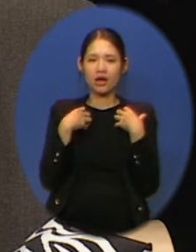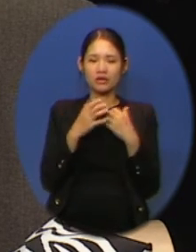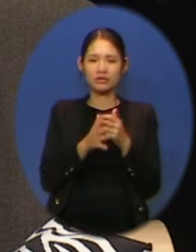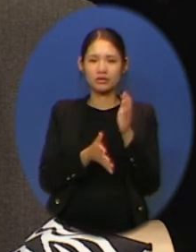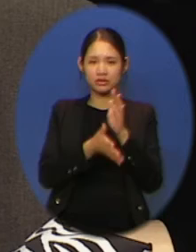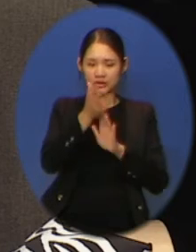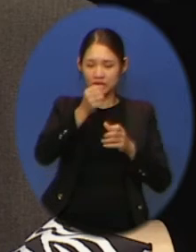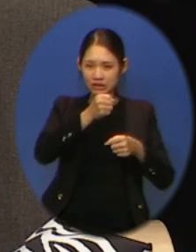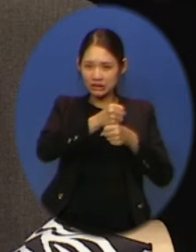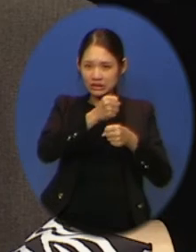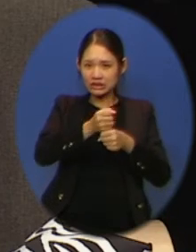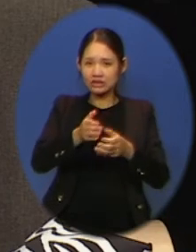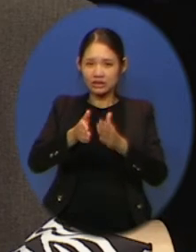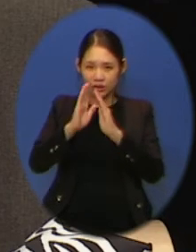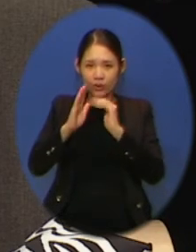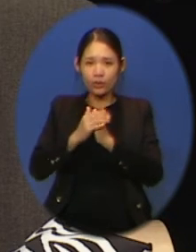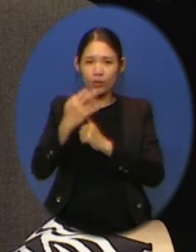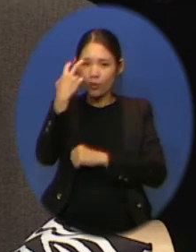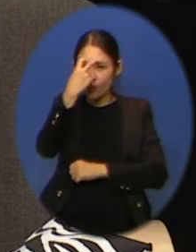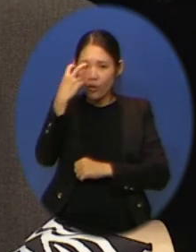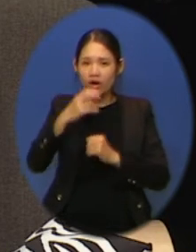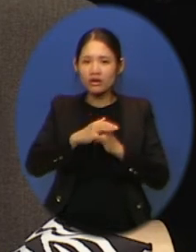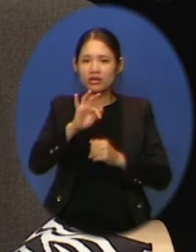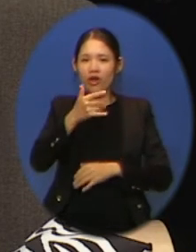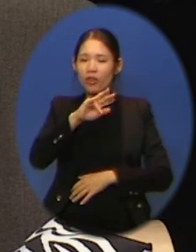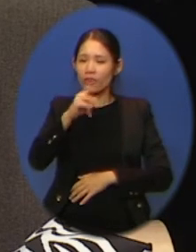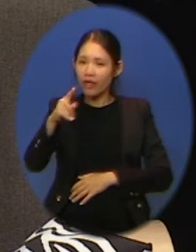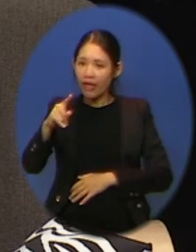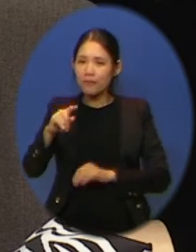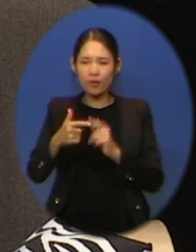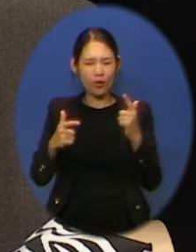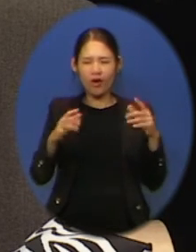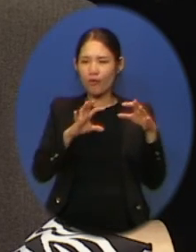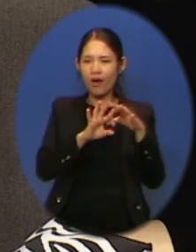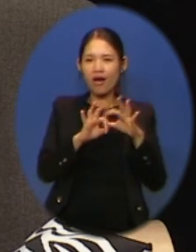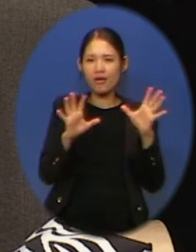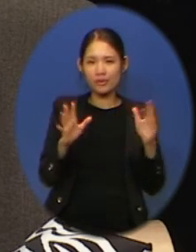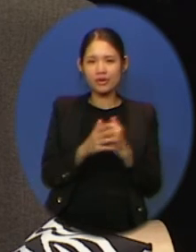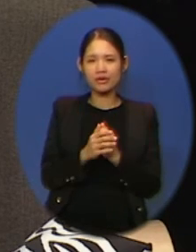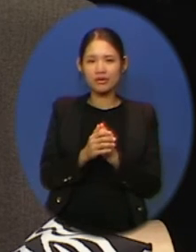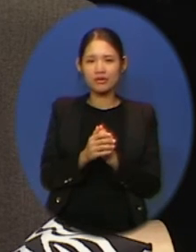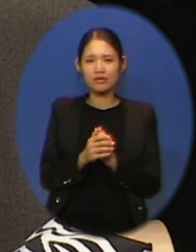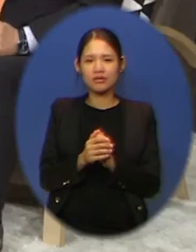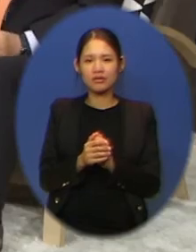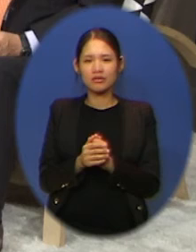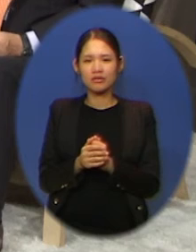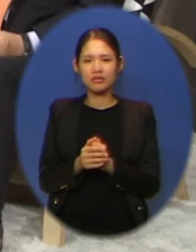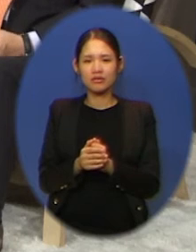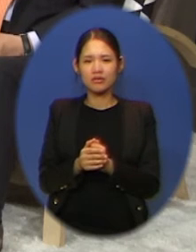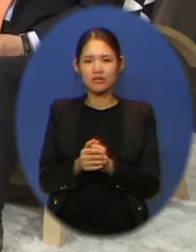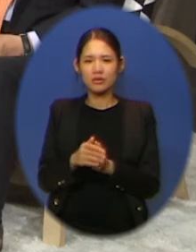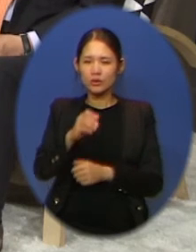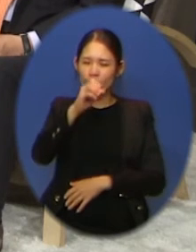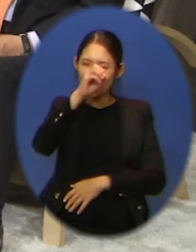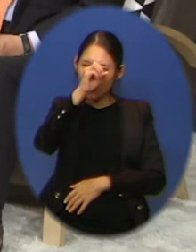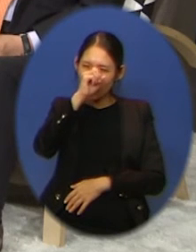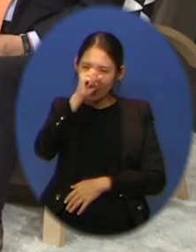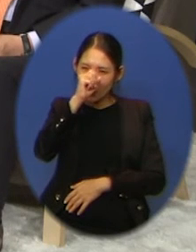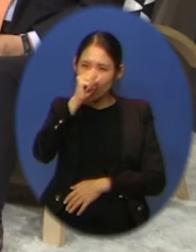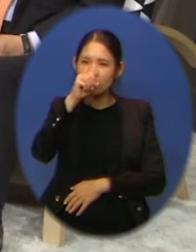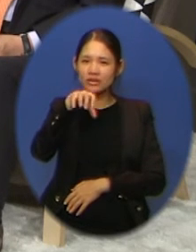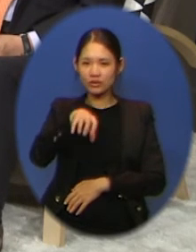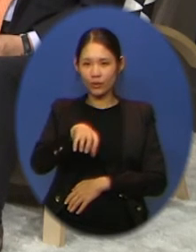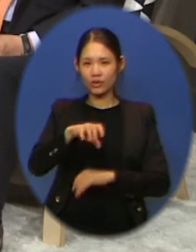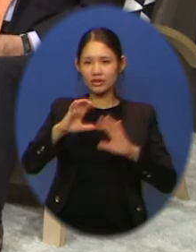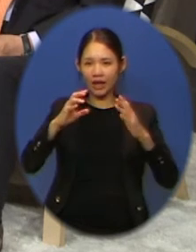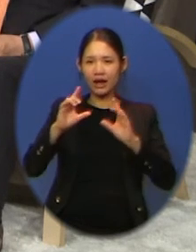뭐 무슨 뭐 현대 상선 이게 문제가 아니에요. 이런 게 지금 팍팍 터지는 판에 이런 좋은 나라에 살면서